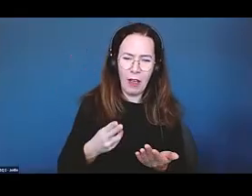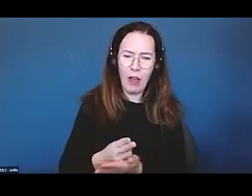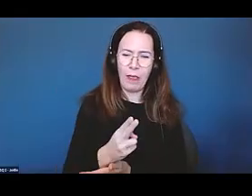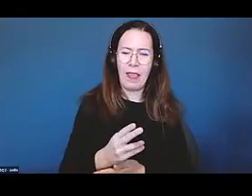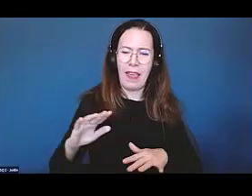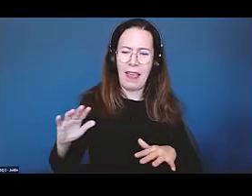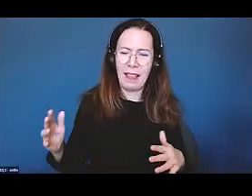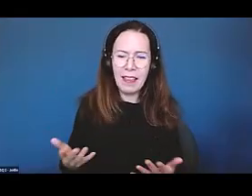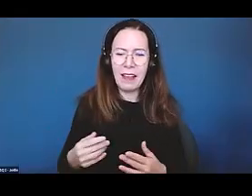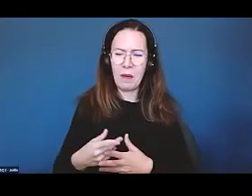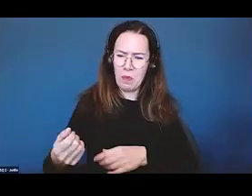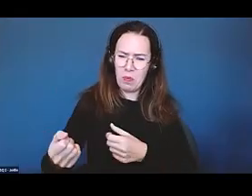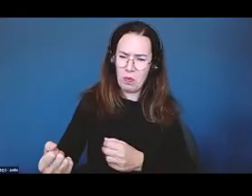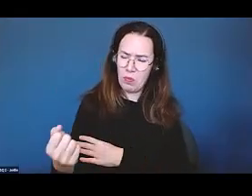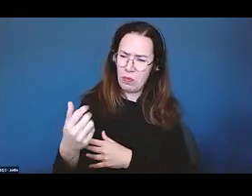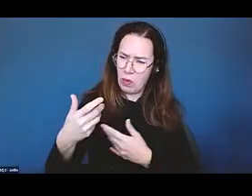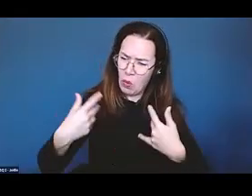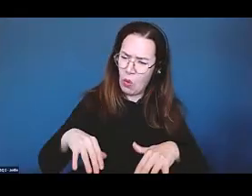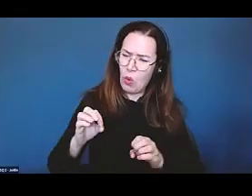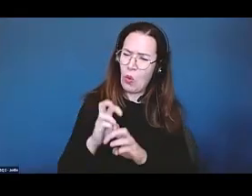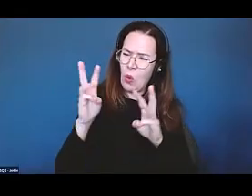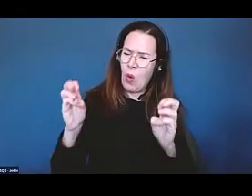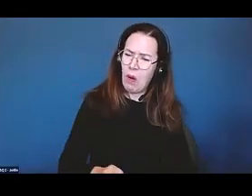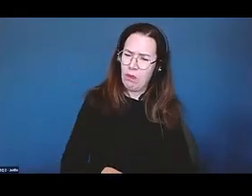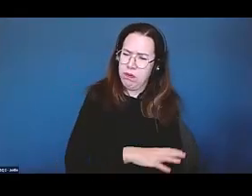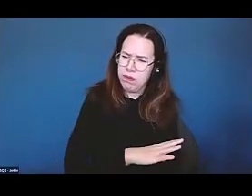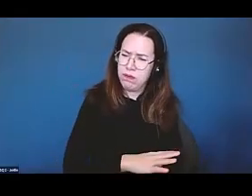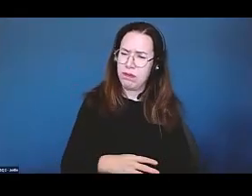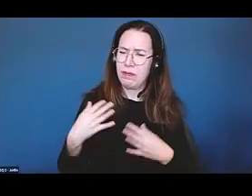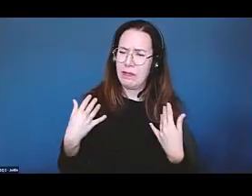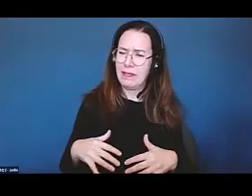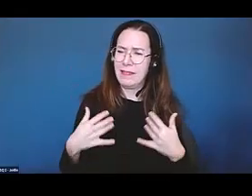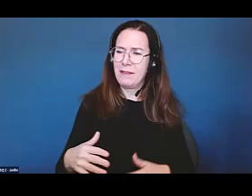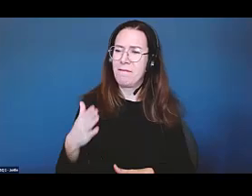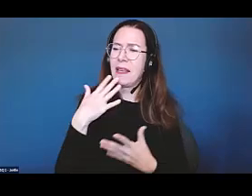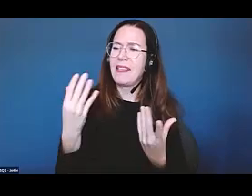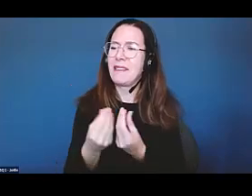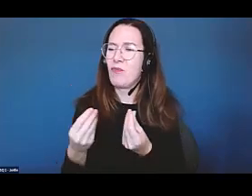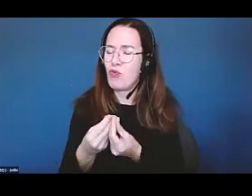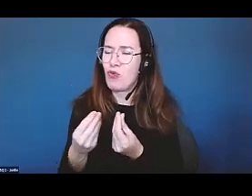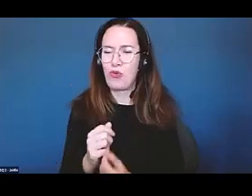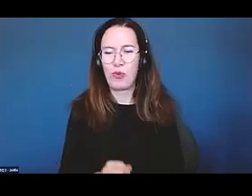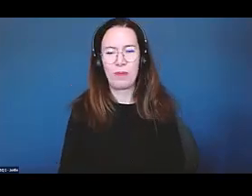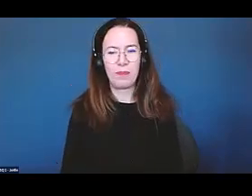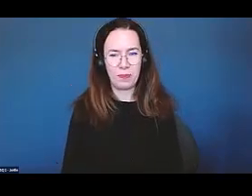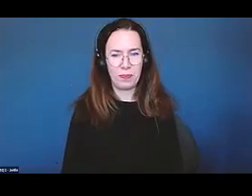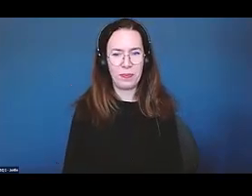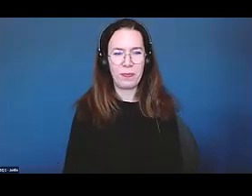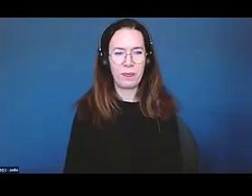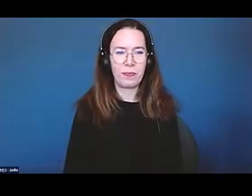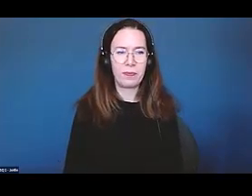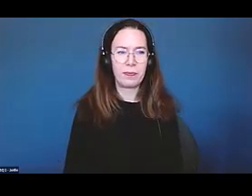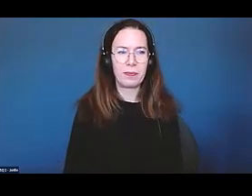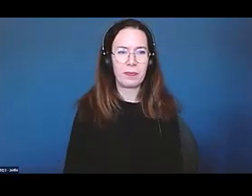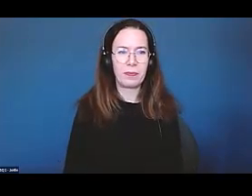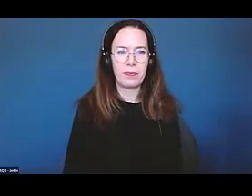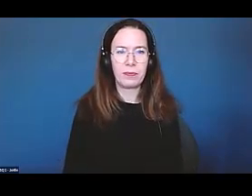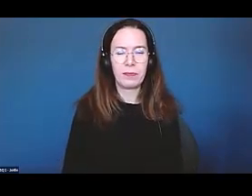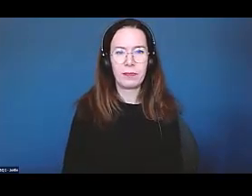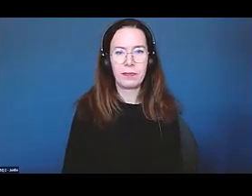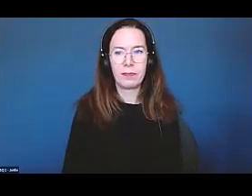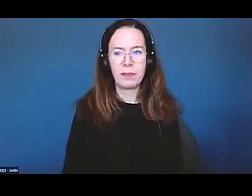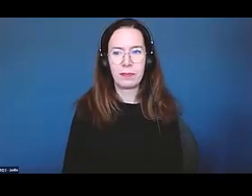si honnête, si puissante. Et je peux dire honnêtement que dans le projet,